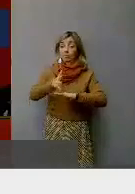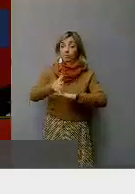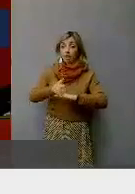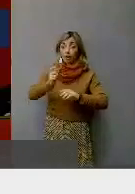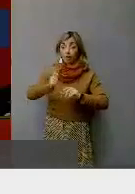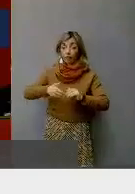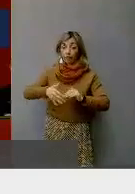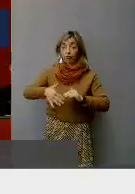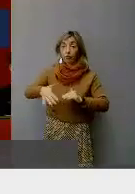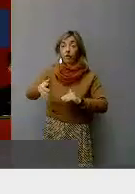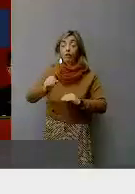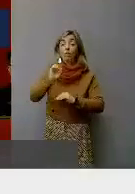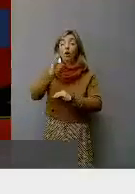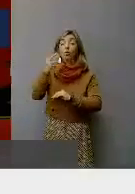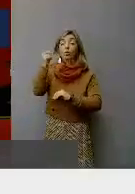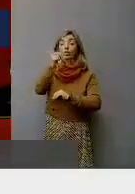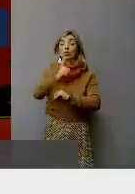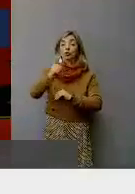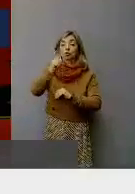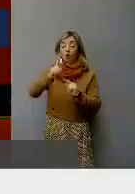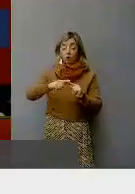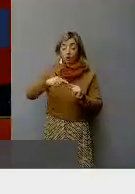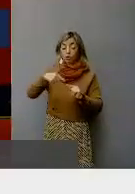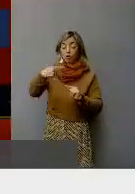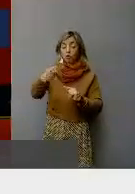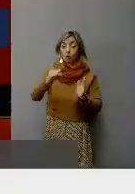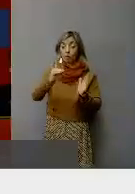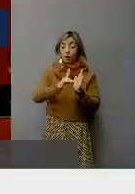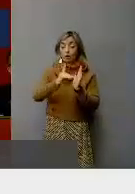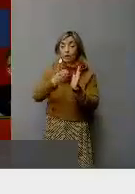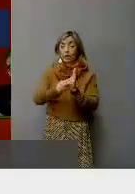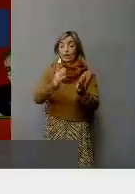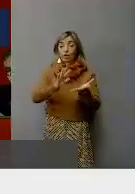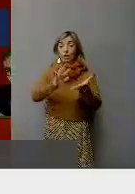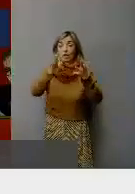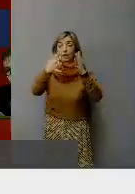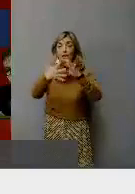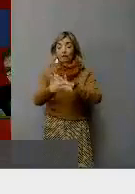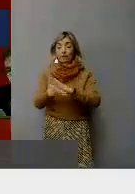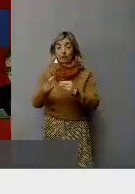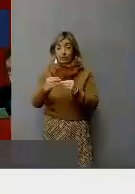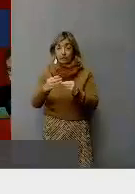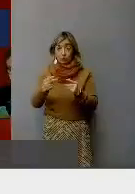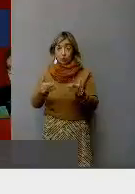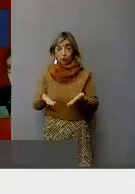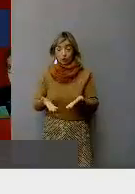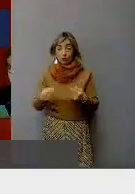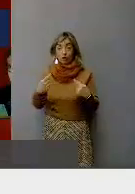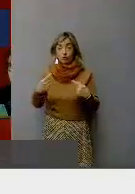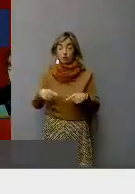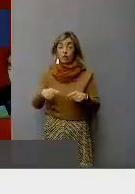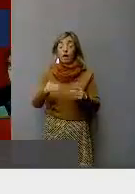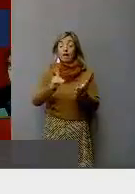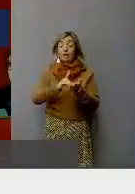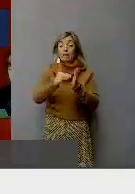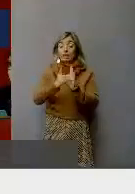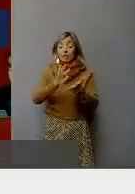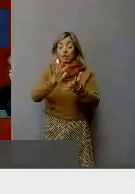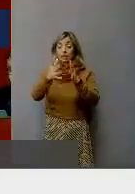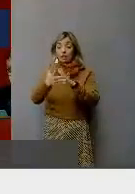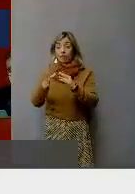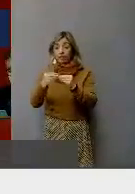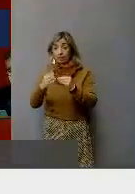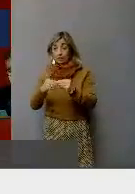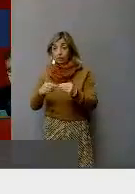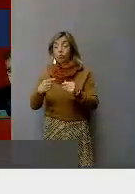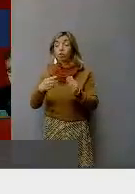che la delibera è divenuta esecutiva quindi la delibera diventa esecutiva il regolamento viene pubblicato per altri 15